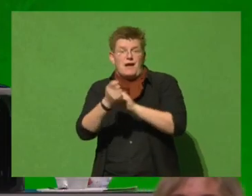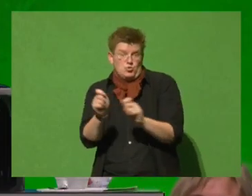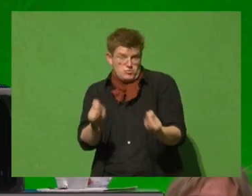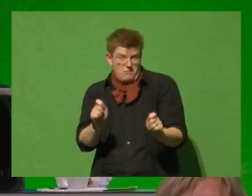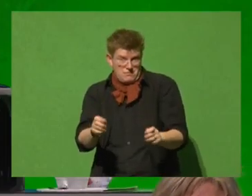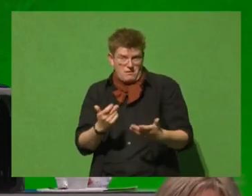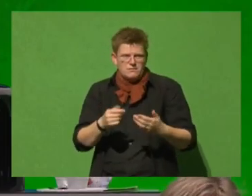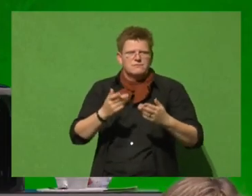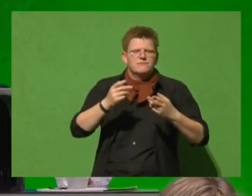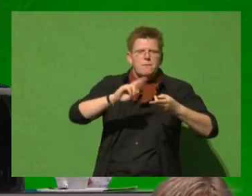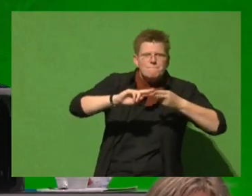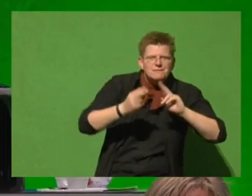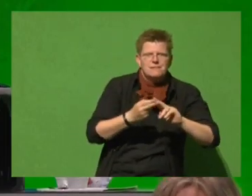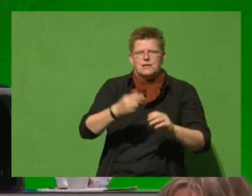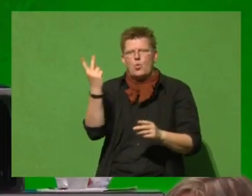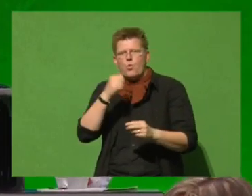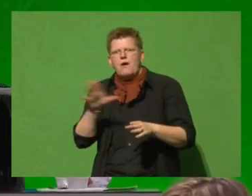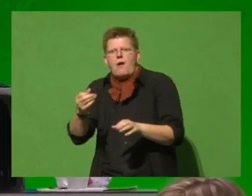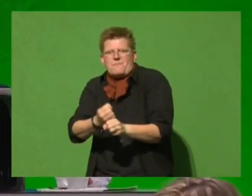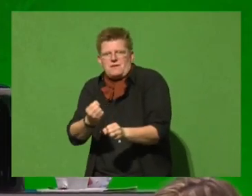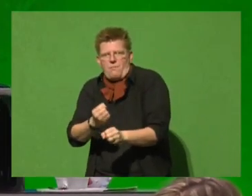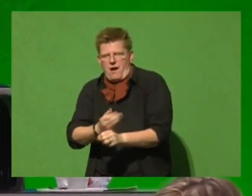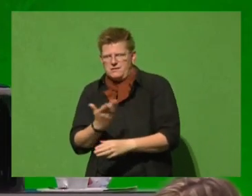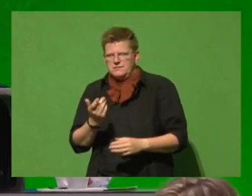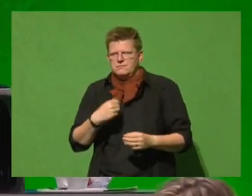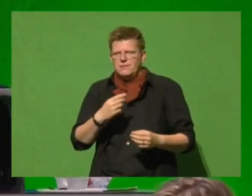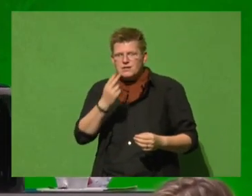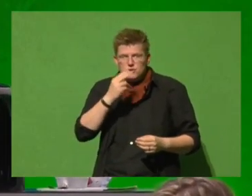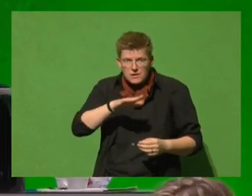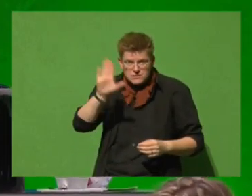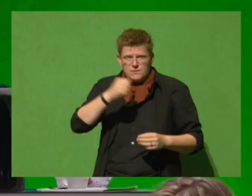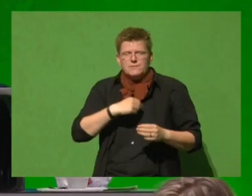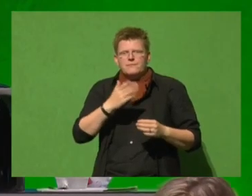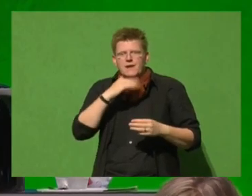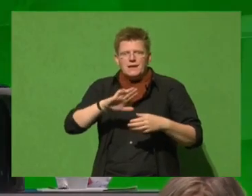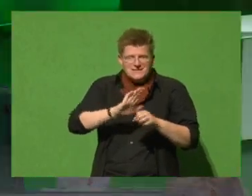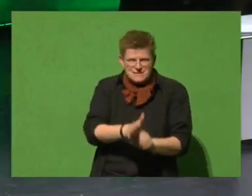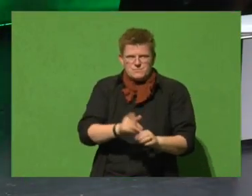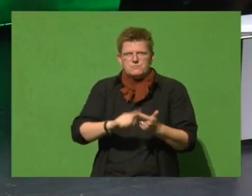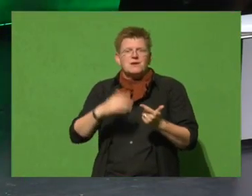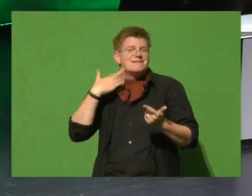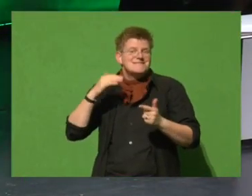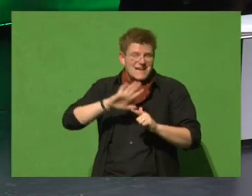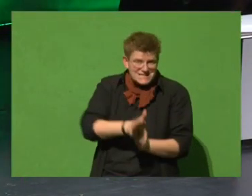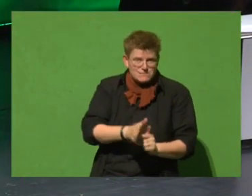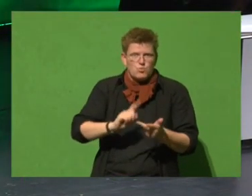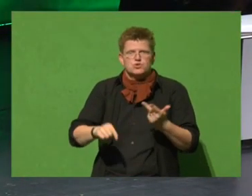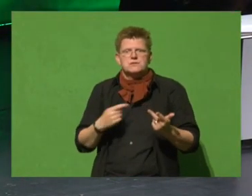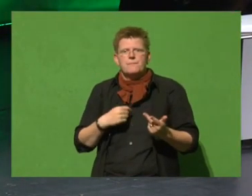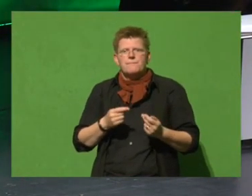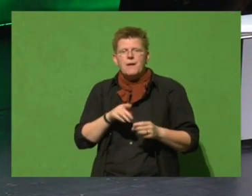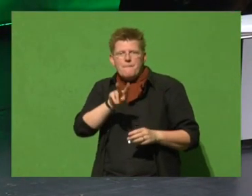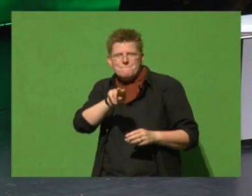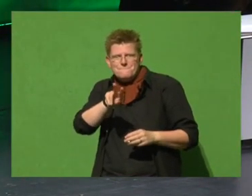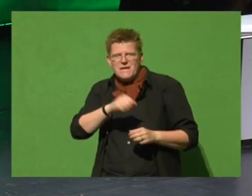oder Mitarbeit in einer Vereinigung, die Nationalismus, Rassismus, Antisemitismus, Sexismus, Bi-, Trans- oder